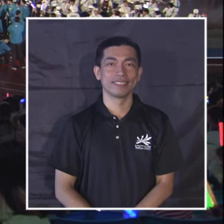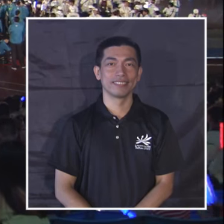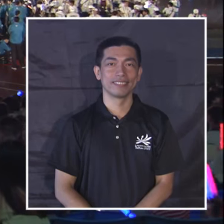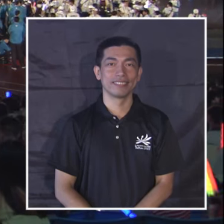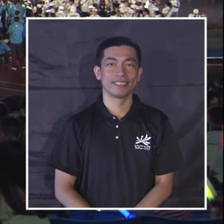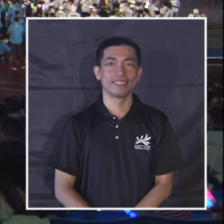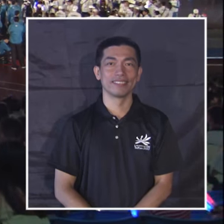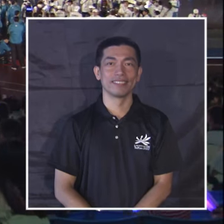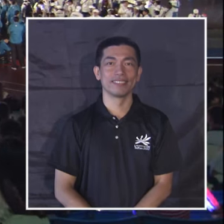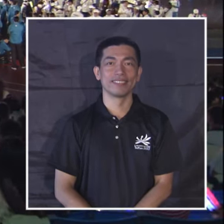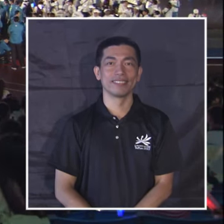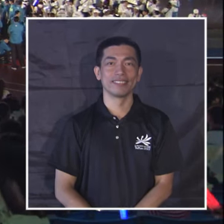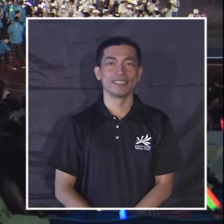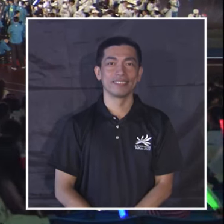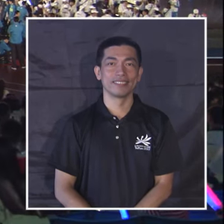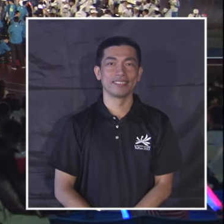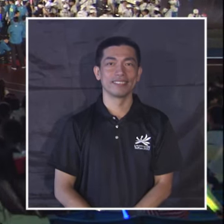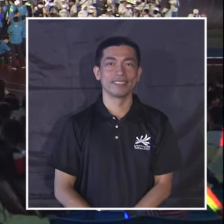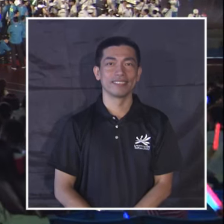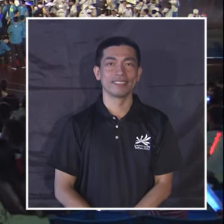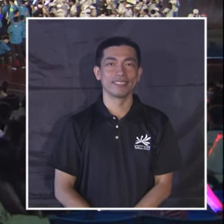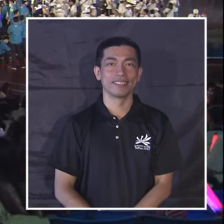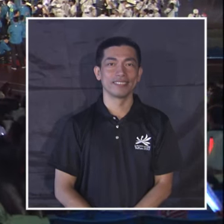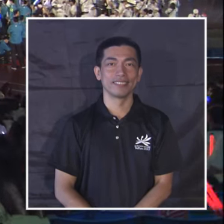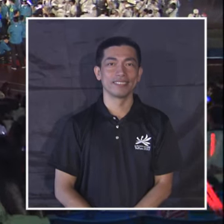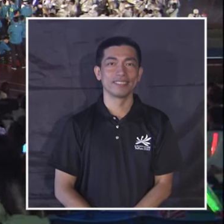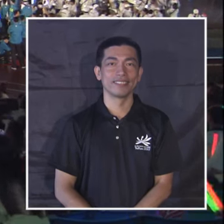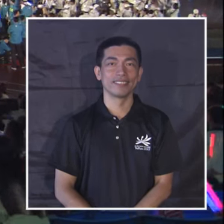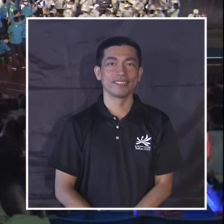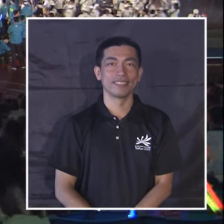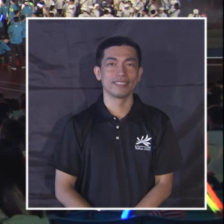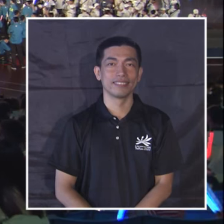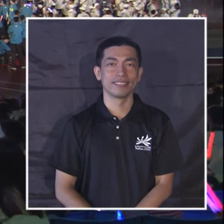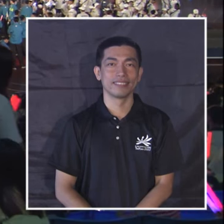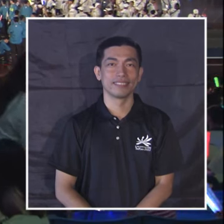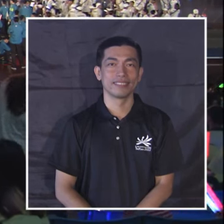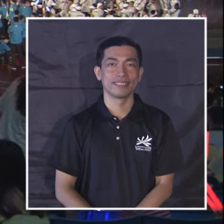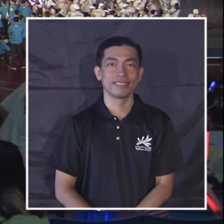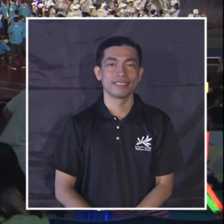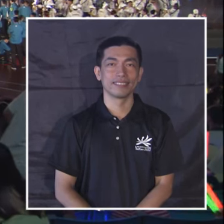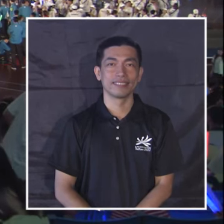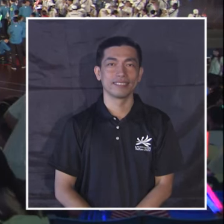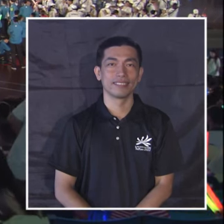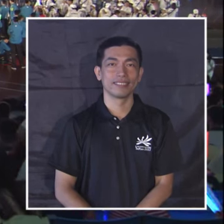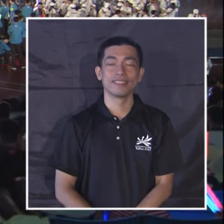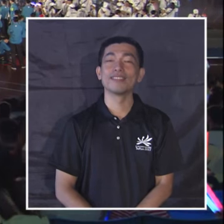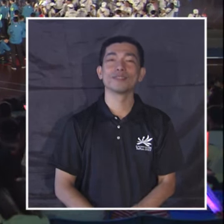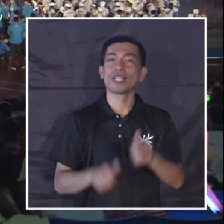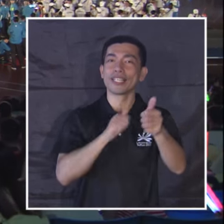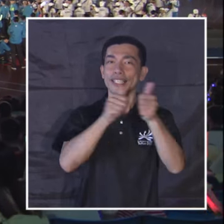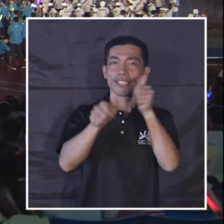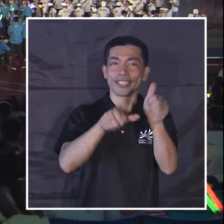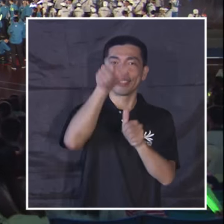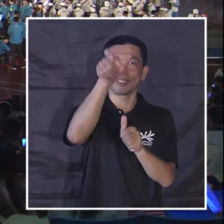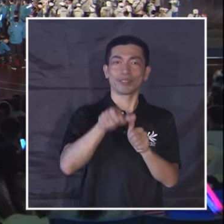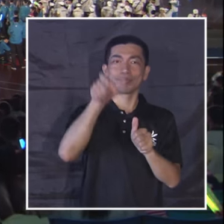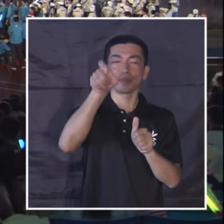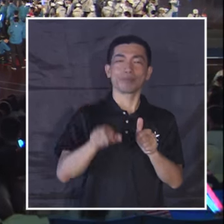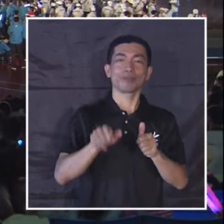Ladies and gentlemen, now we have the representative of the athletes to take the oath. 选手宣